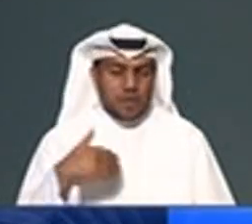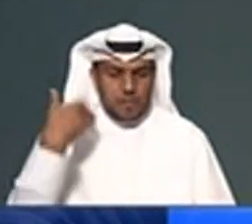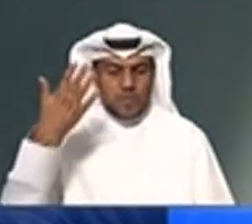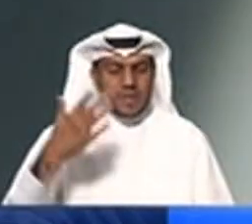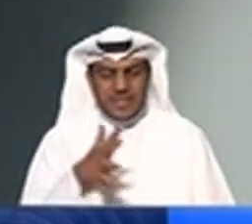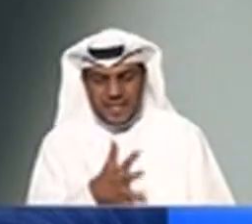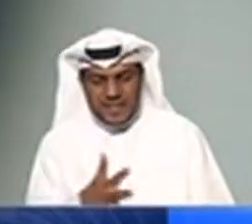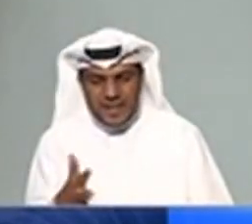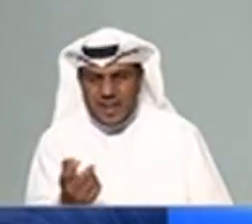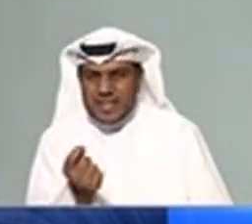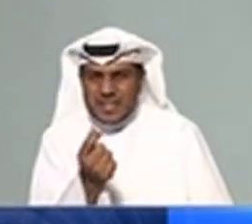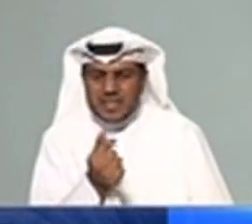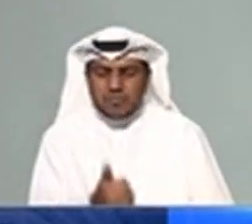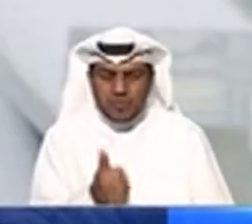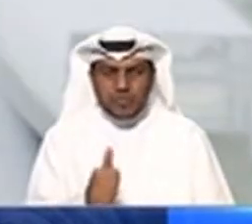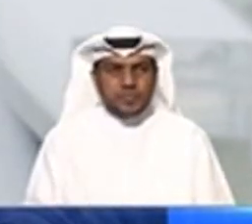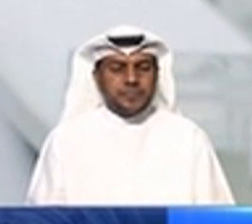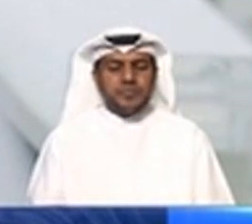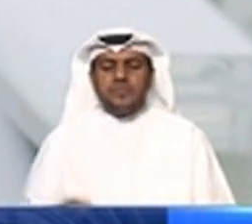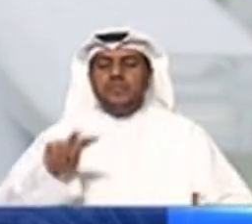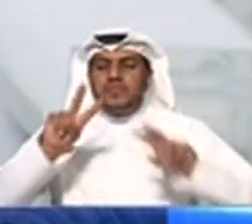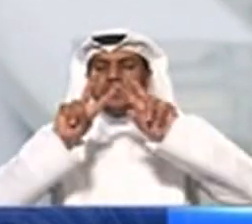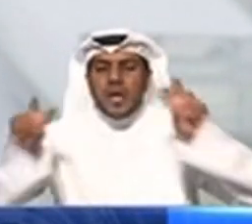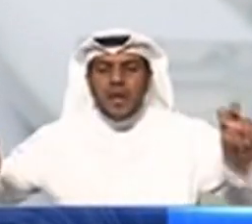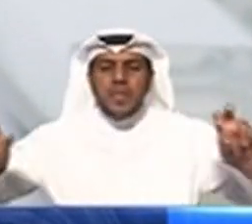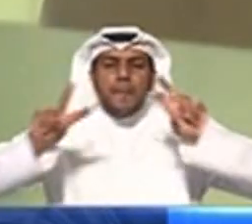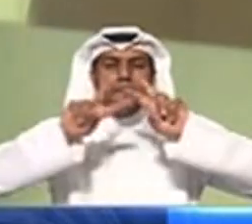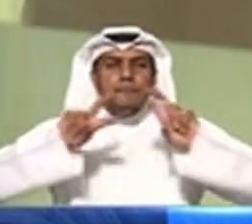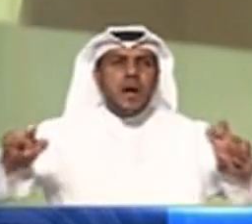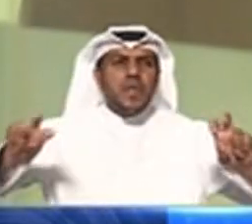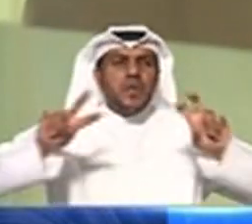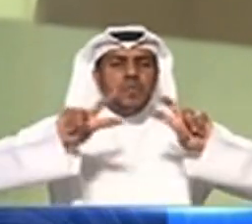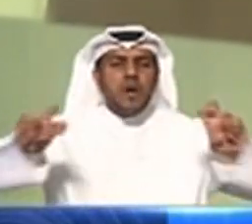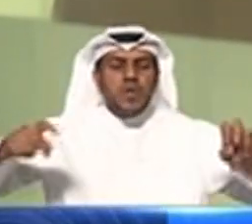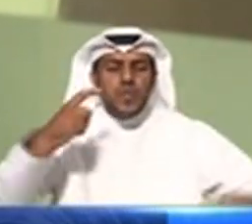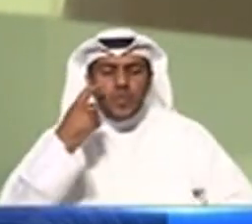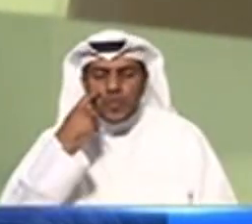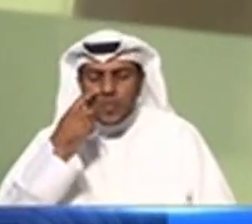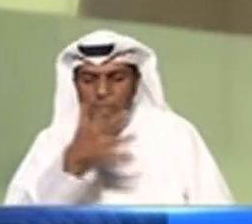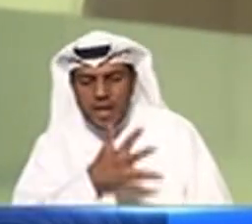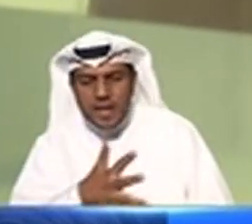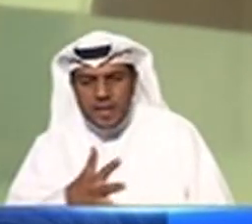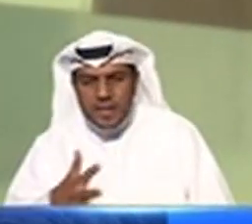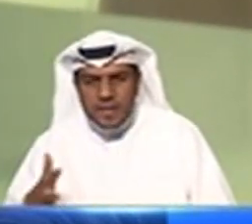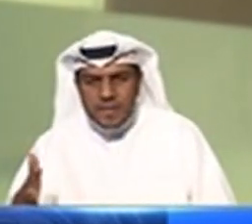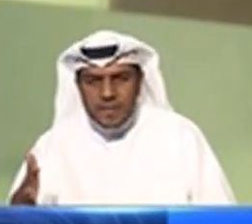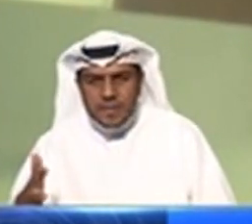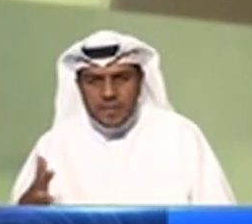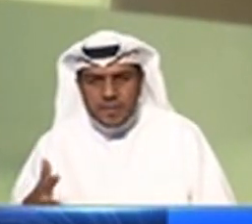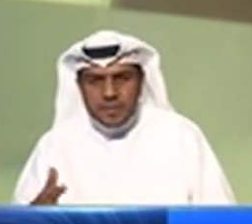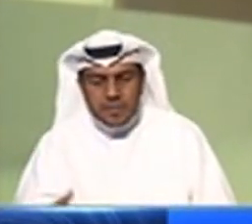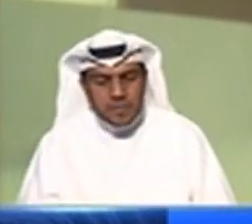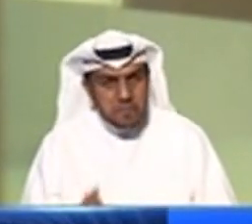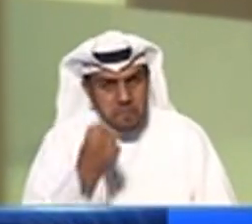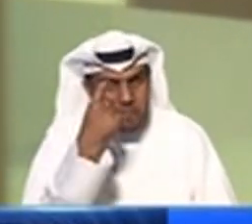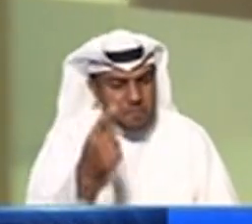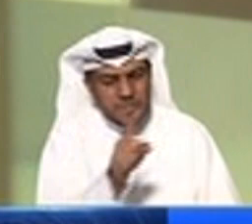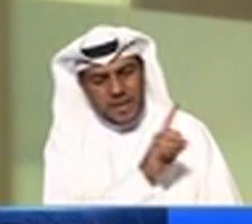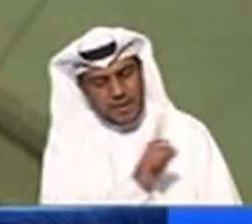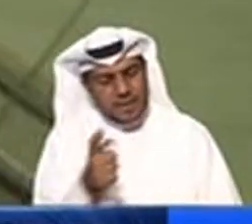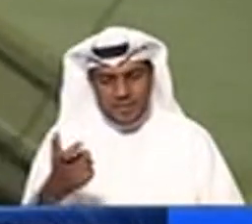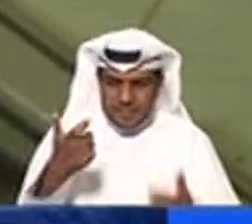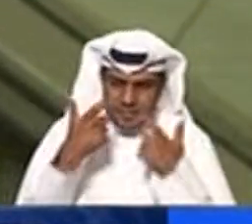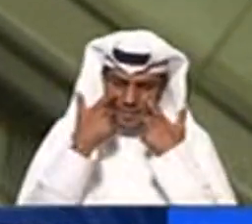وأبحاث قائمة على قيد الدراسة. في النهاية نستطيع أن نقول أن فئة الأطفال غير محصنين تماما من خطر